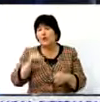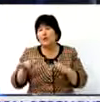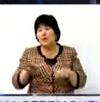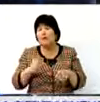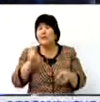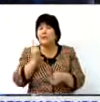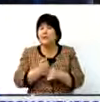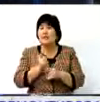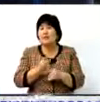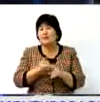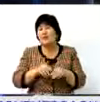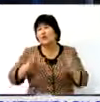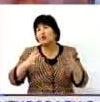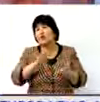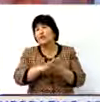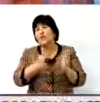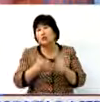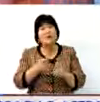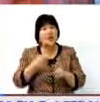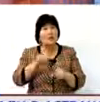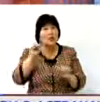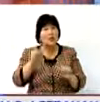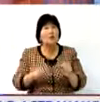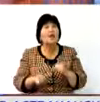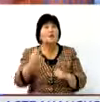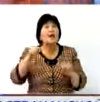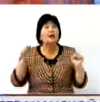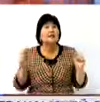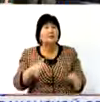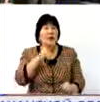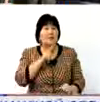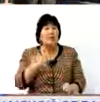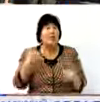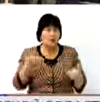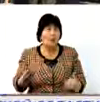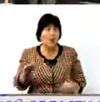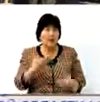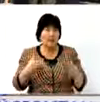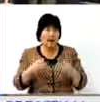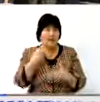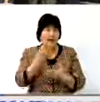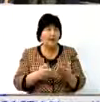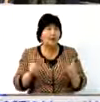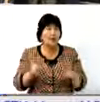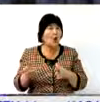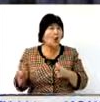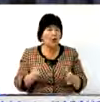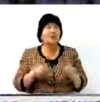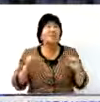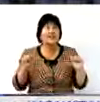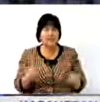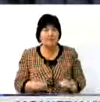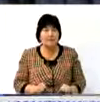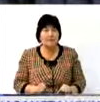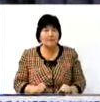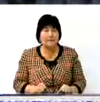по предупреждению чрезвычайных ситуаций, которые могут возникнуть в зимний период. И сегодня наши команды показывают, что готовы к зиме.